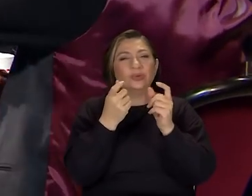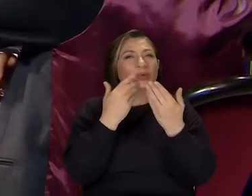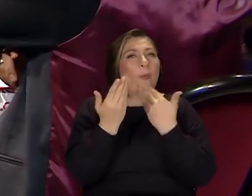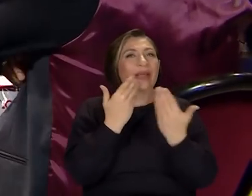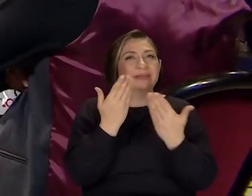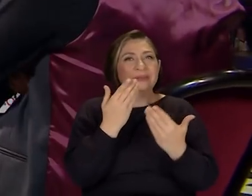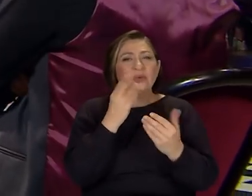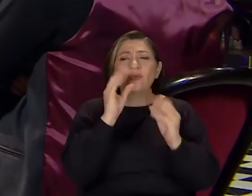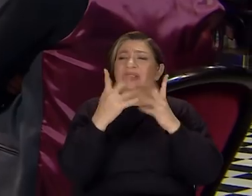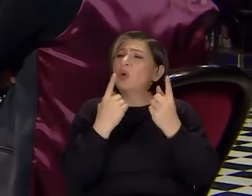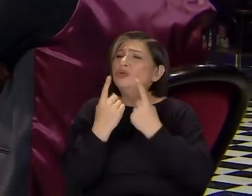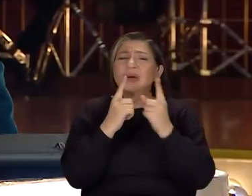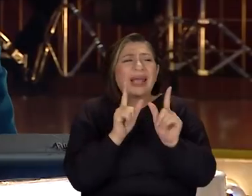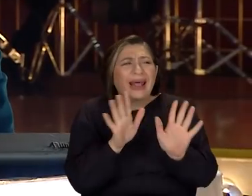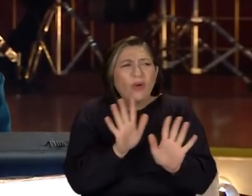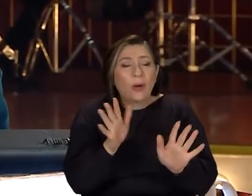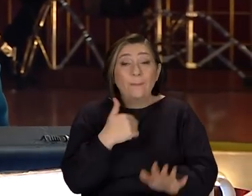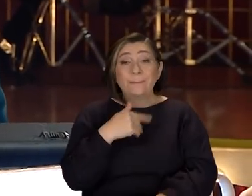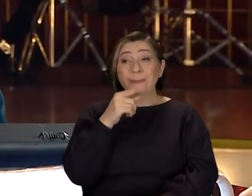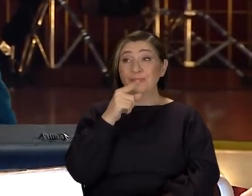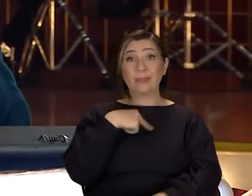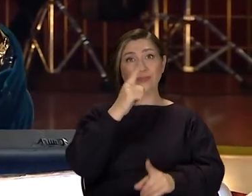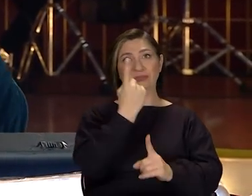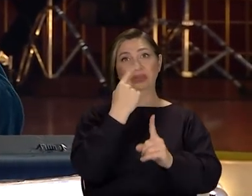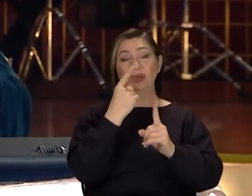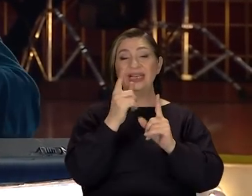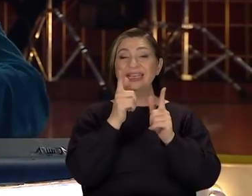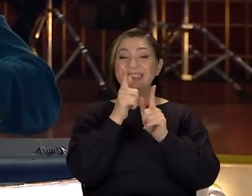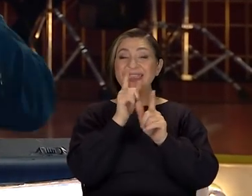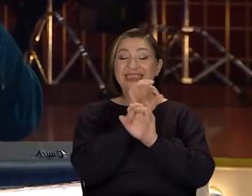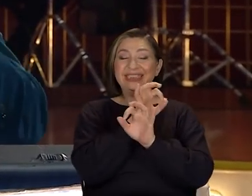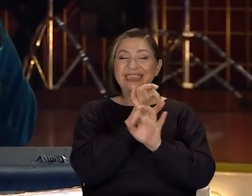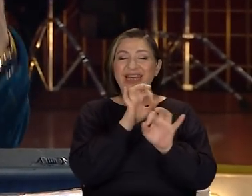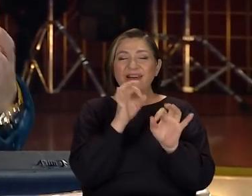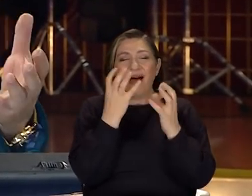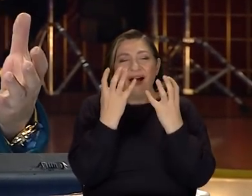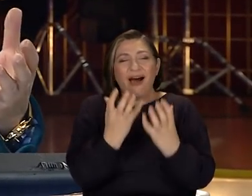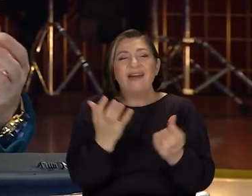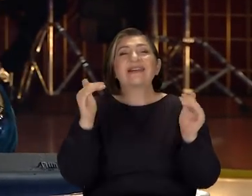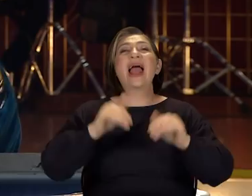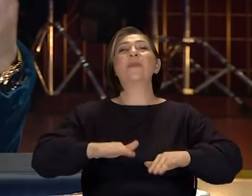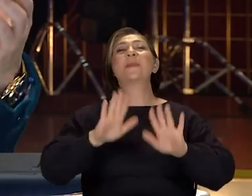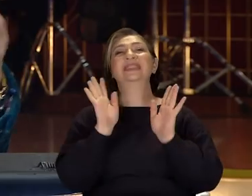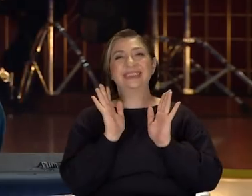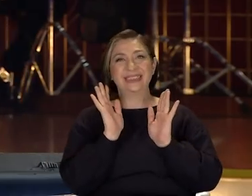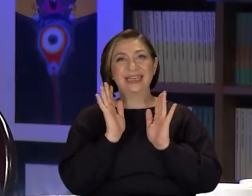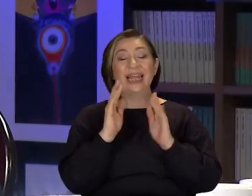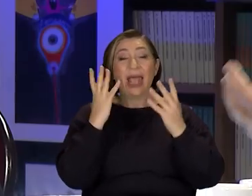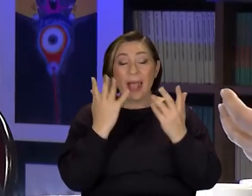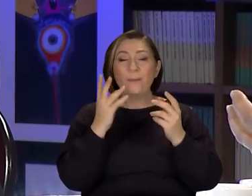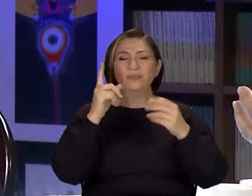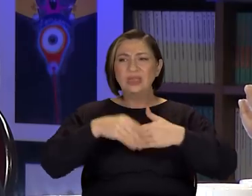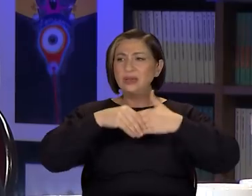duymuyoruz biz. Şöyle de denilebiliyor. Ben öyle denmesini de seviyorum. Sessizliklerin ağır gelmemesi. Evet. Çünkü evet genelde